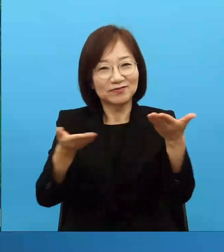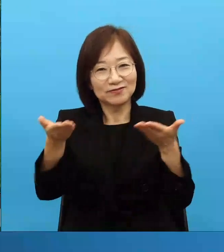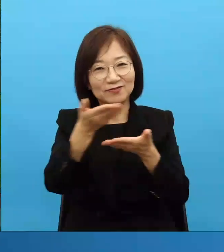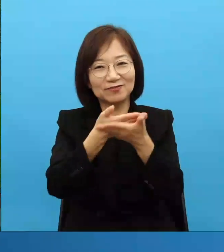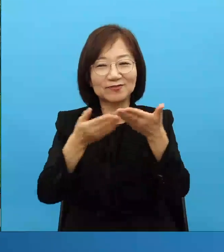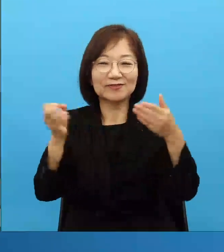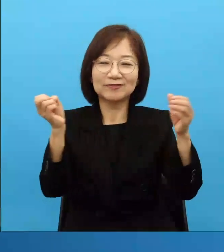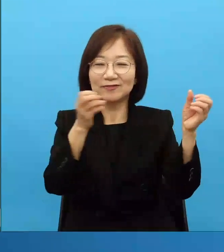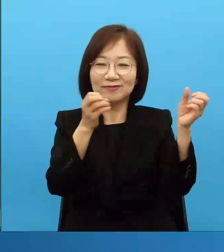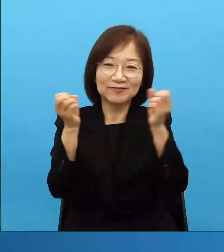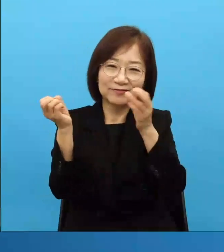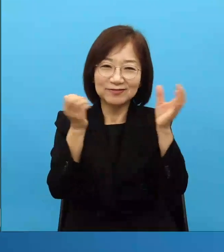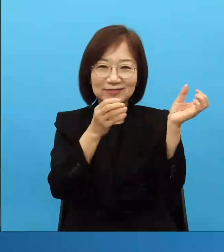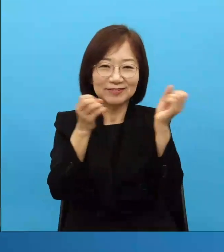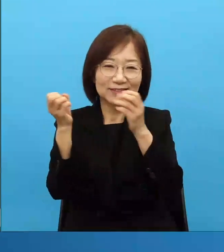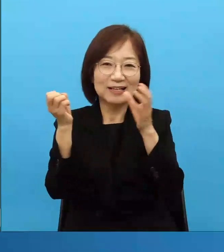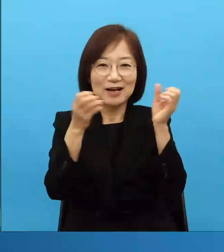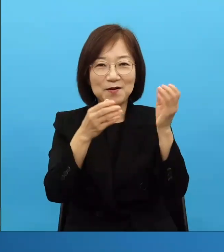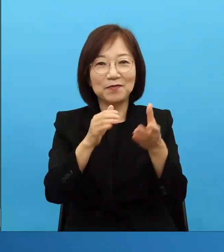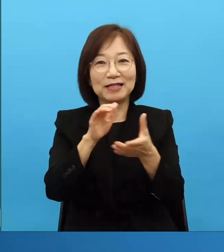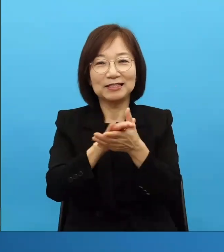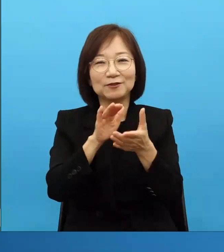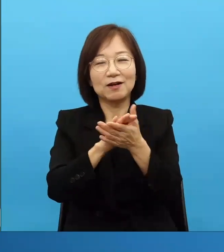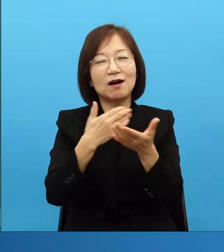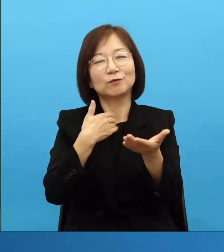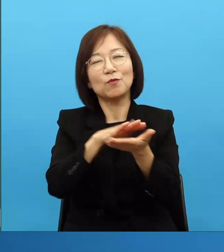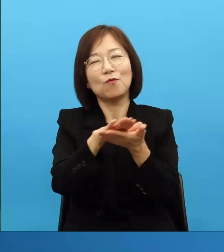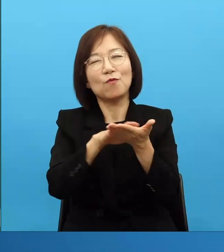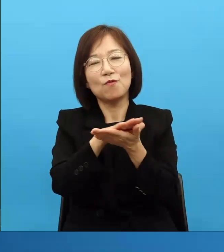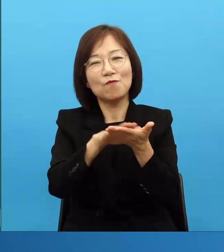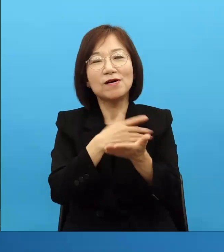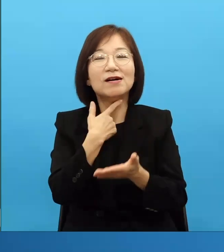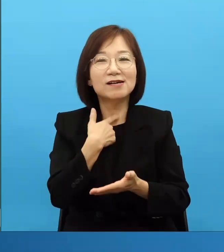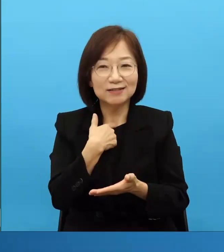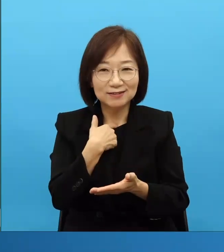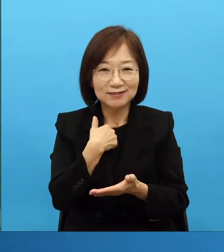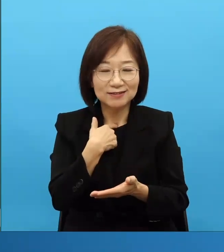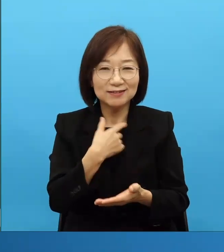포럼도 하고 친구들과 신나게 놀기도 했어.